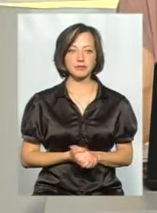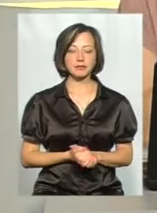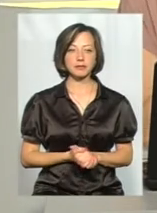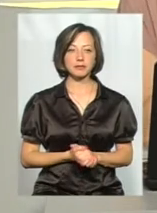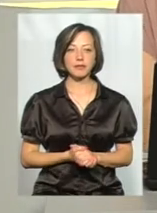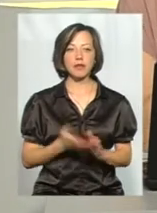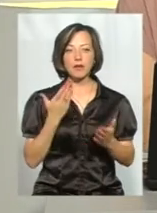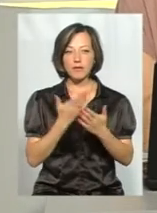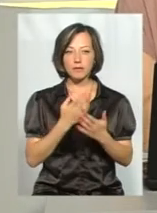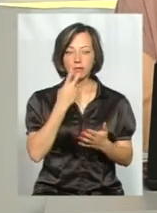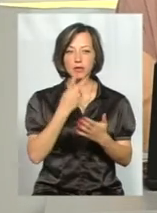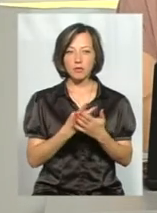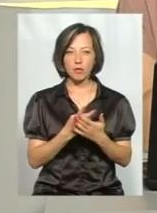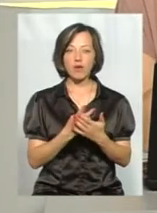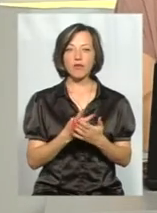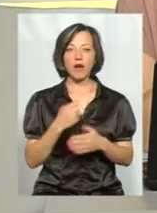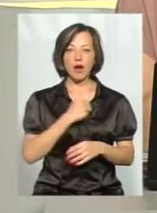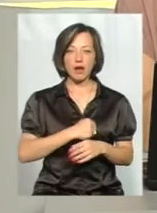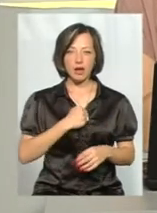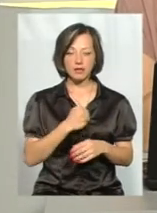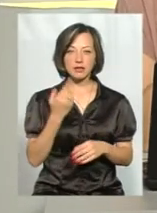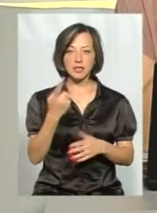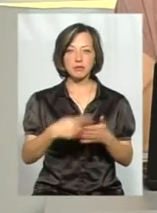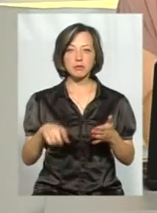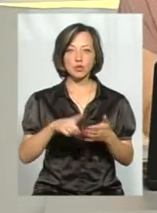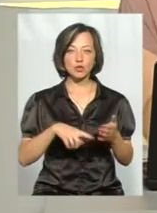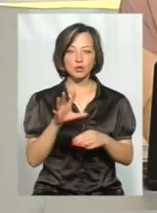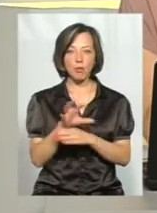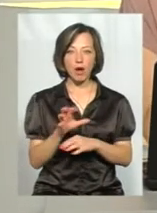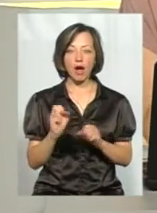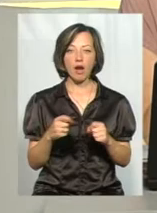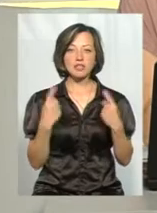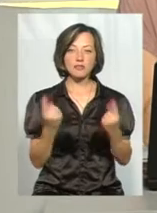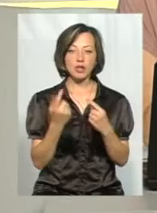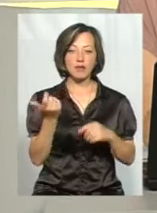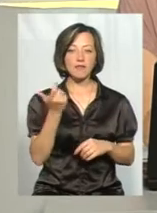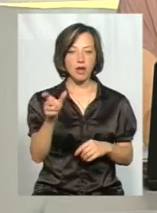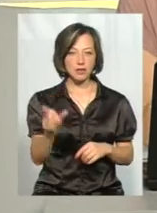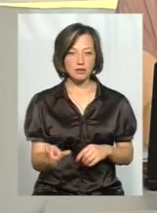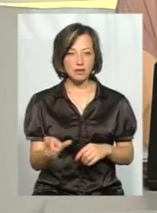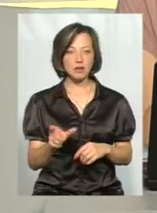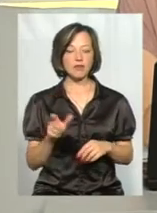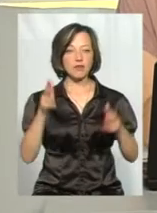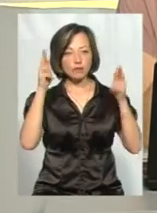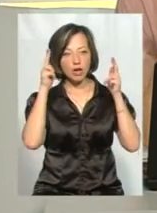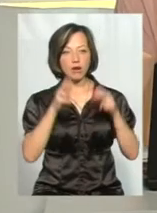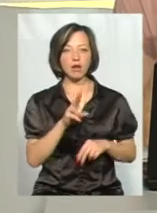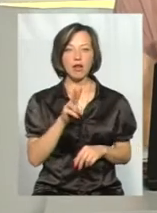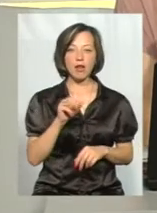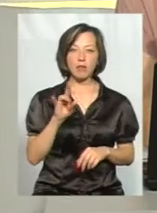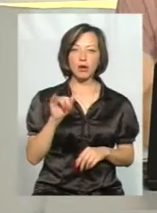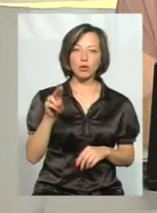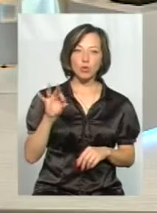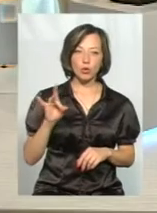От за прояви агресії фіскали собак списують. А от звичайні власники тих же вівчарок, лабрадорів чи